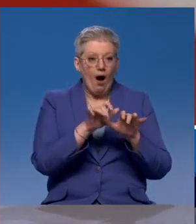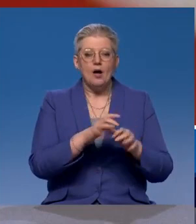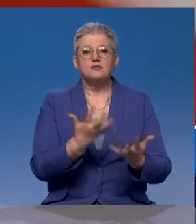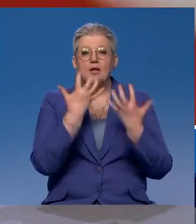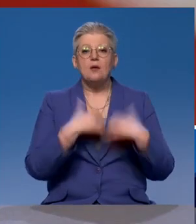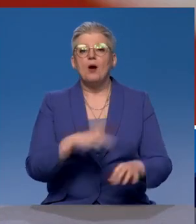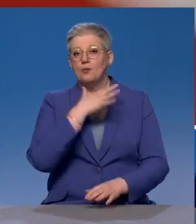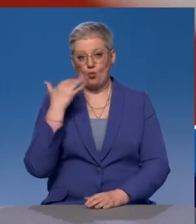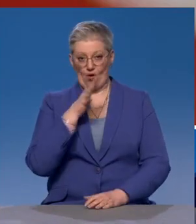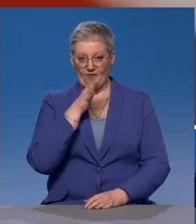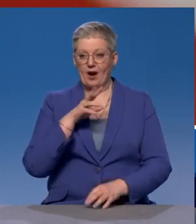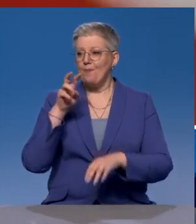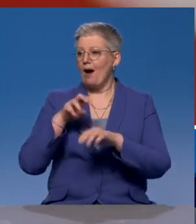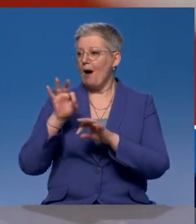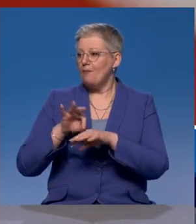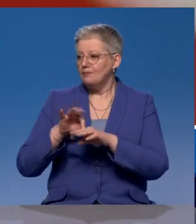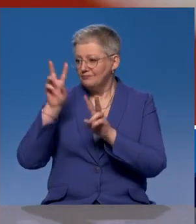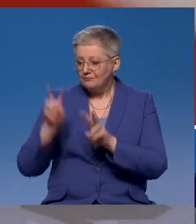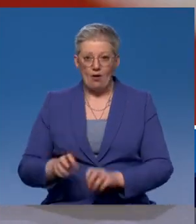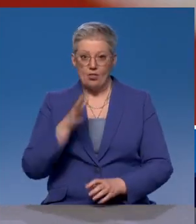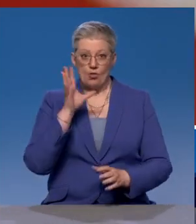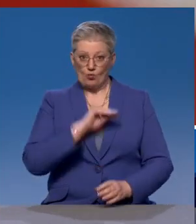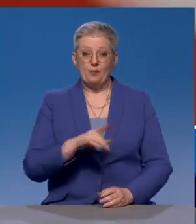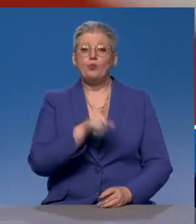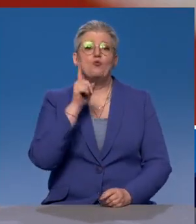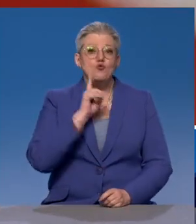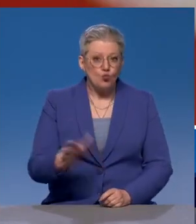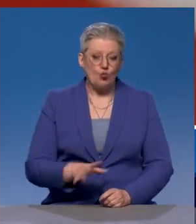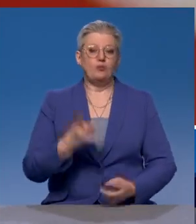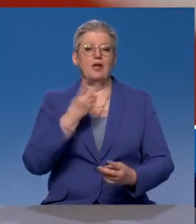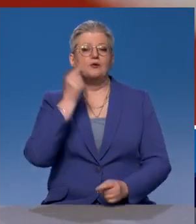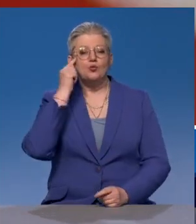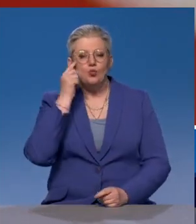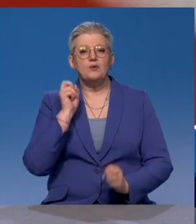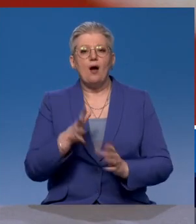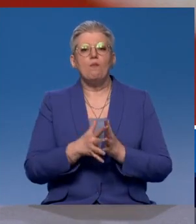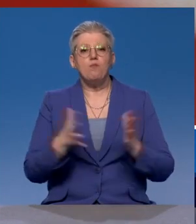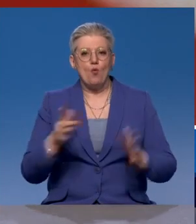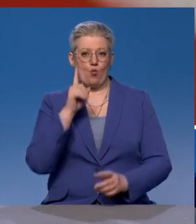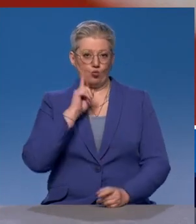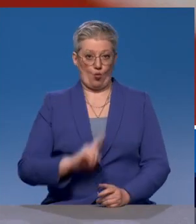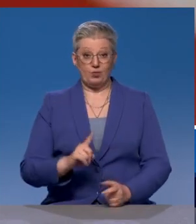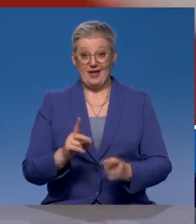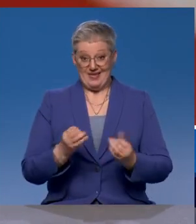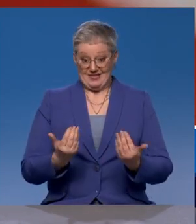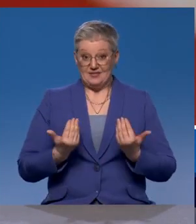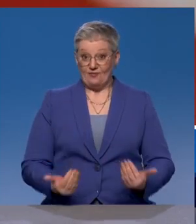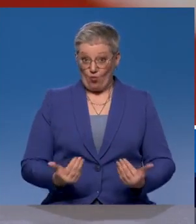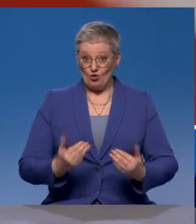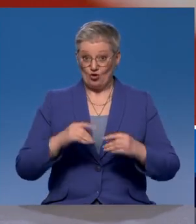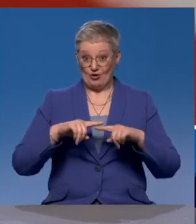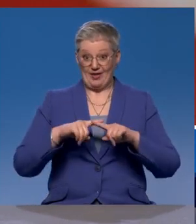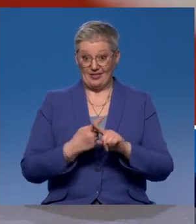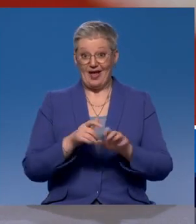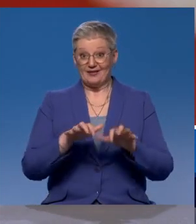от осмотра пациента. Как так? Почему? Неудобные. Надо думать о том, как сделать их удобными. И с сегодняшними технологиями, я вот заходя к